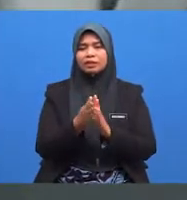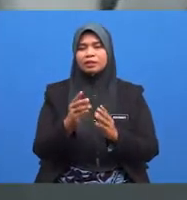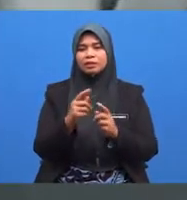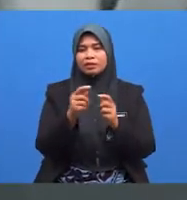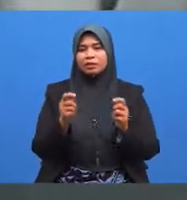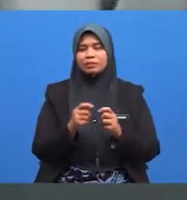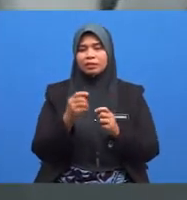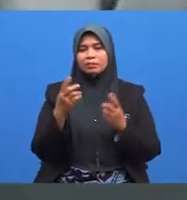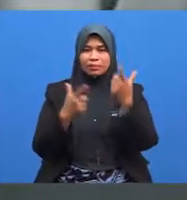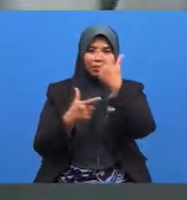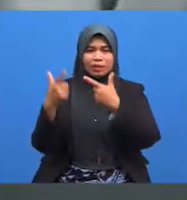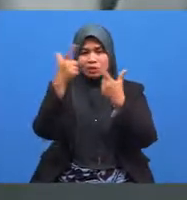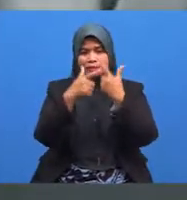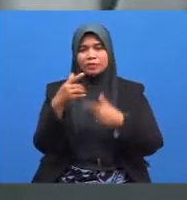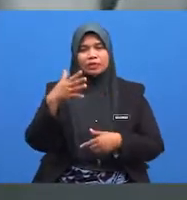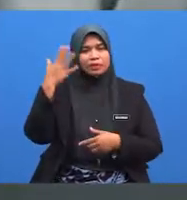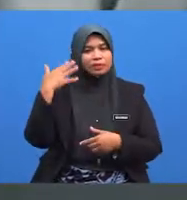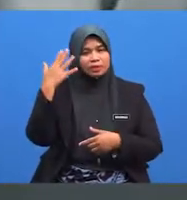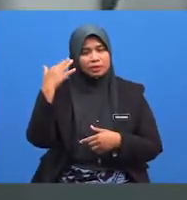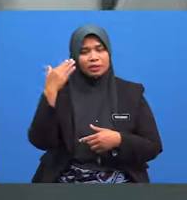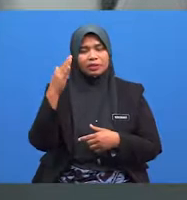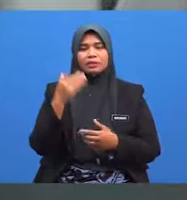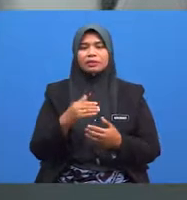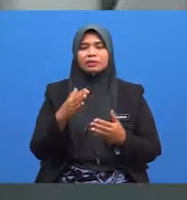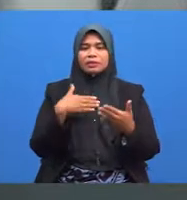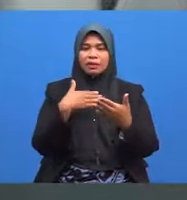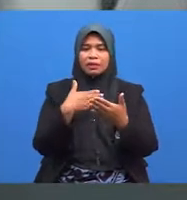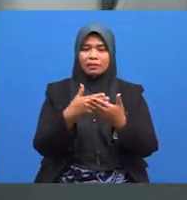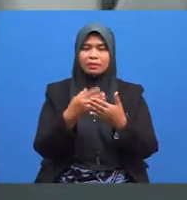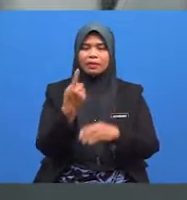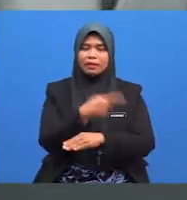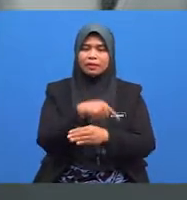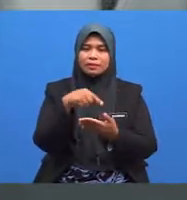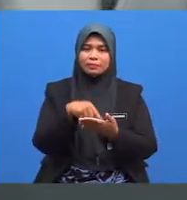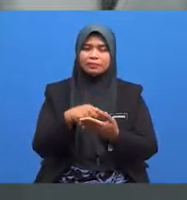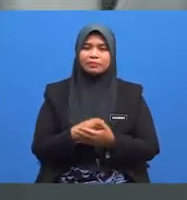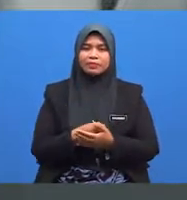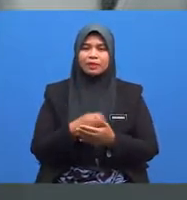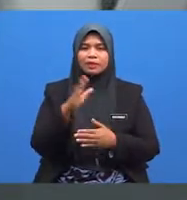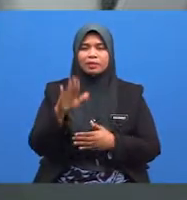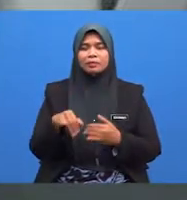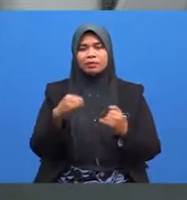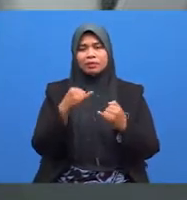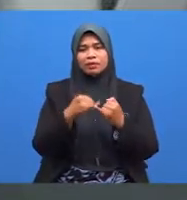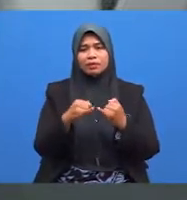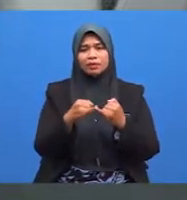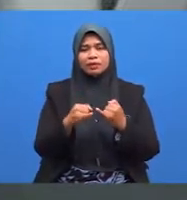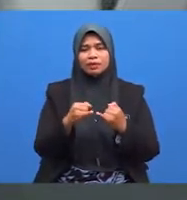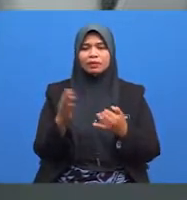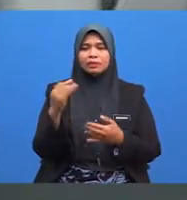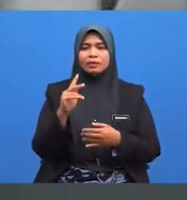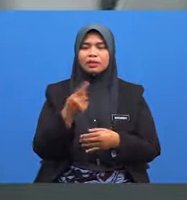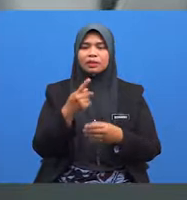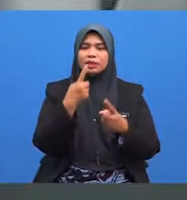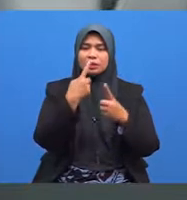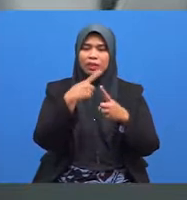pengukuhan serta kewujudannya menjadi tarikan sebagai kawasan pelancongan sejarah yang popular